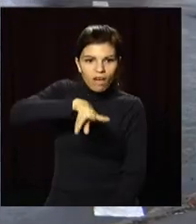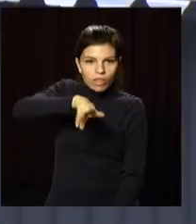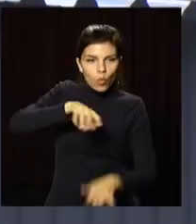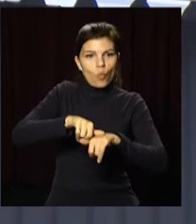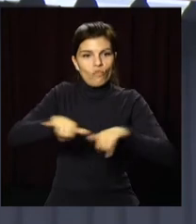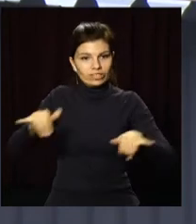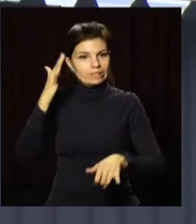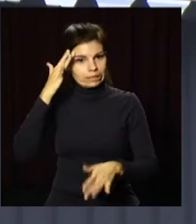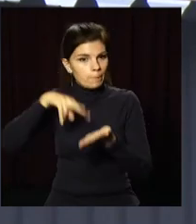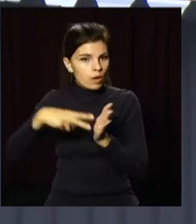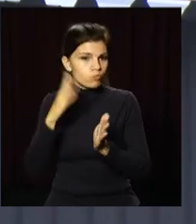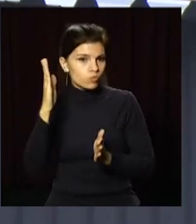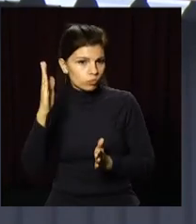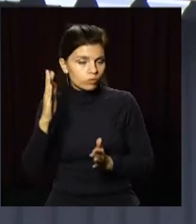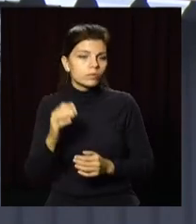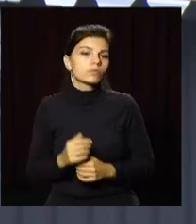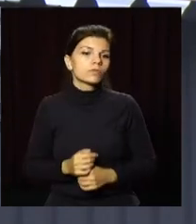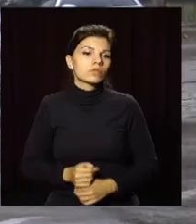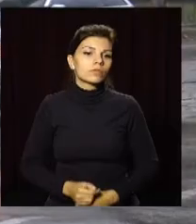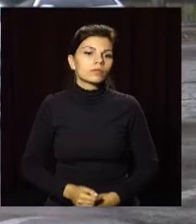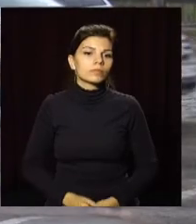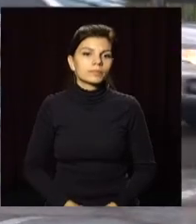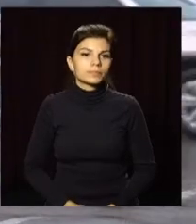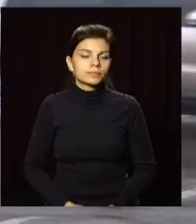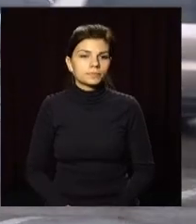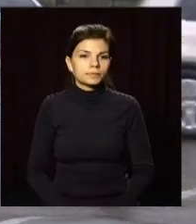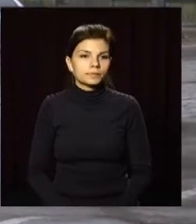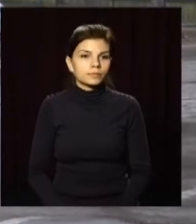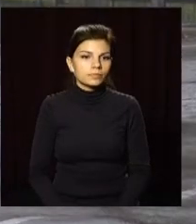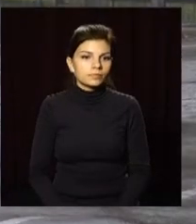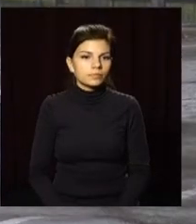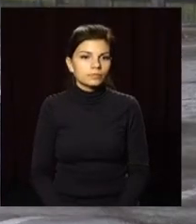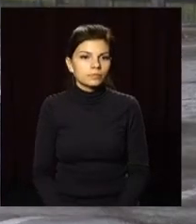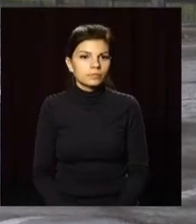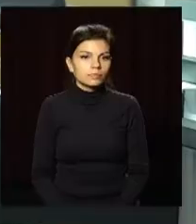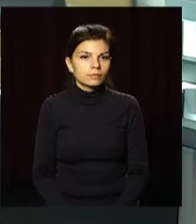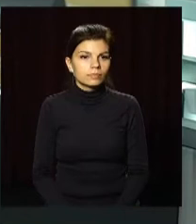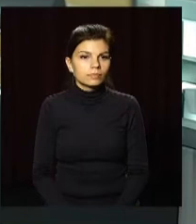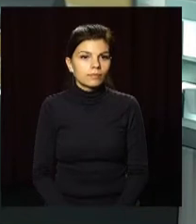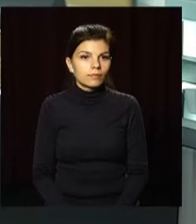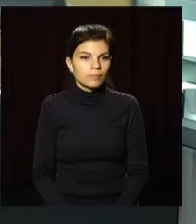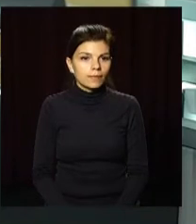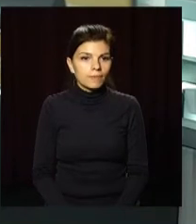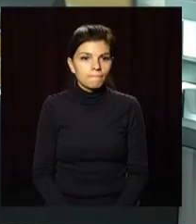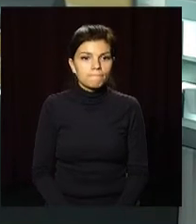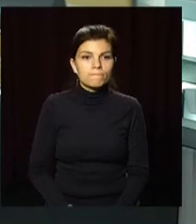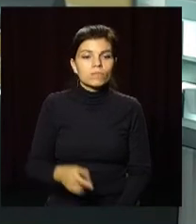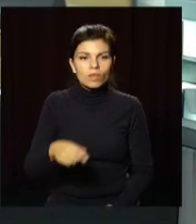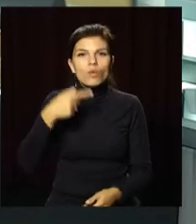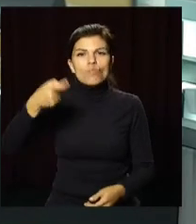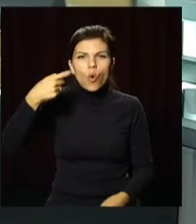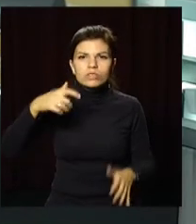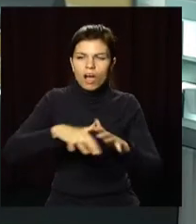автомобілів. Вікторія Вахрушина, Олександр Вернигоров, Open News, телеканал «Відкритий». Гори сміття,